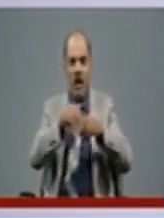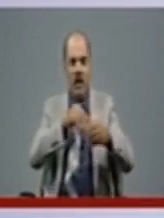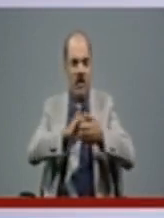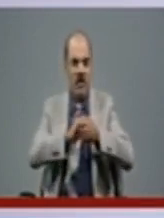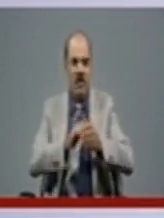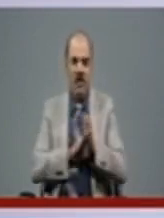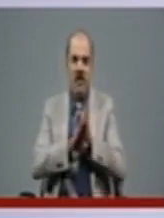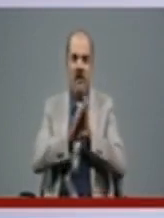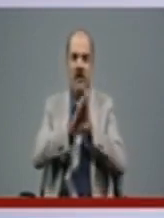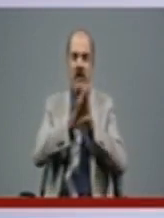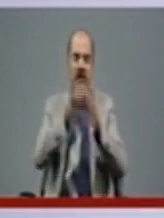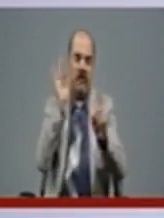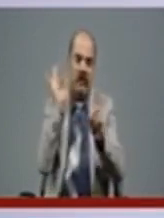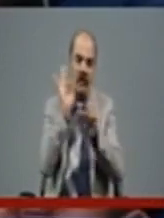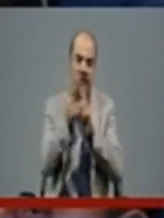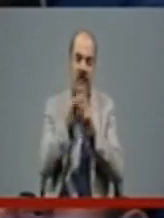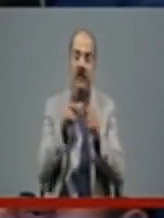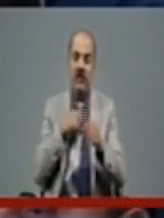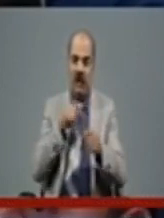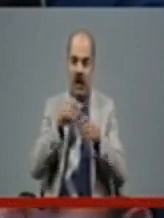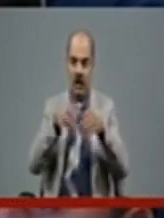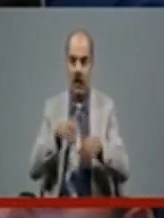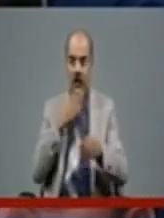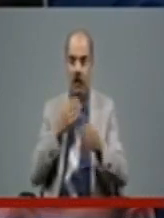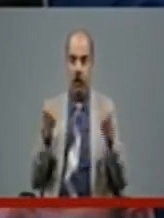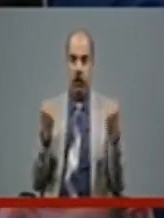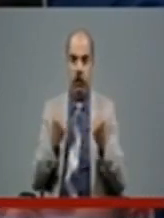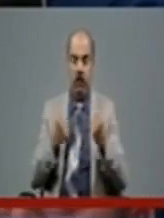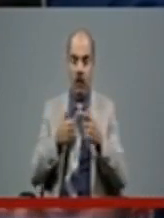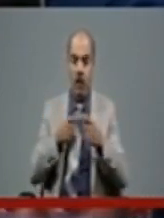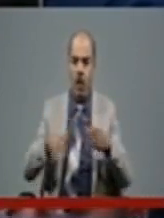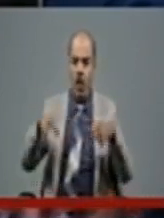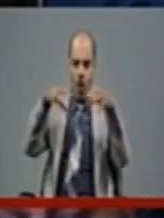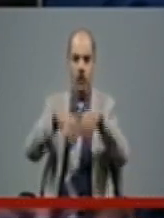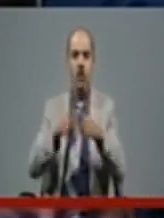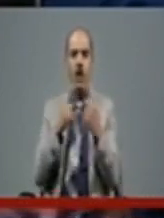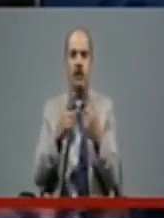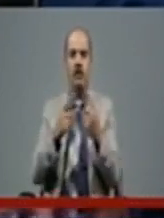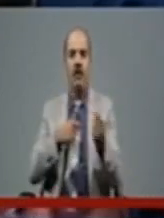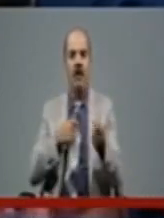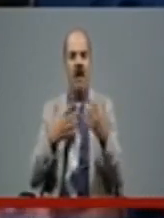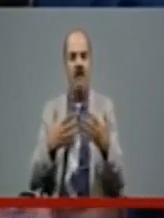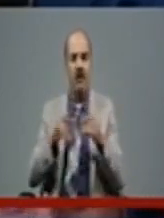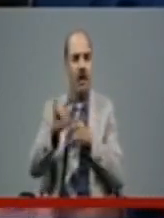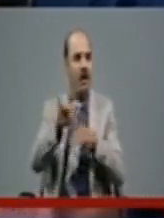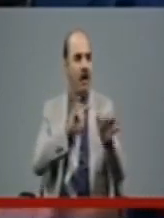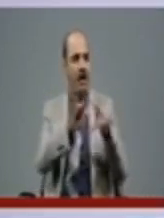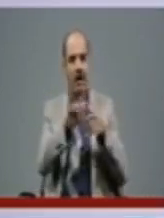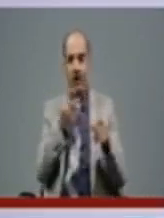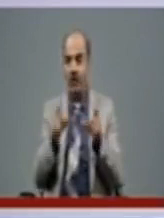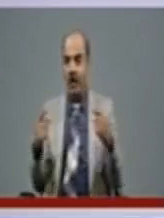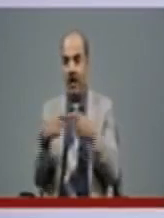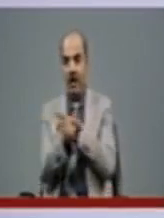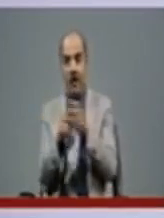والتي تهدف إلى إنشاء سوق إفريقي واحد للسلع والخدمات وتسهيل حرية حركة الأشخاص ورؤوس